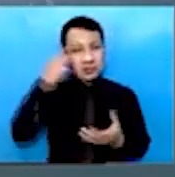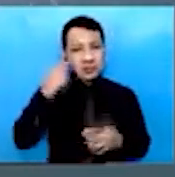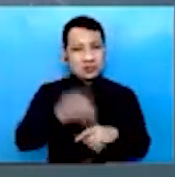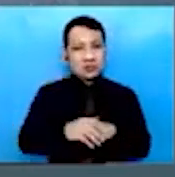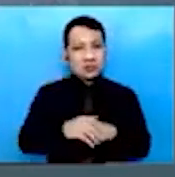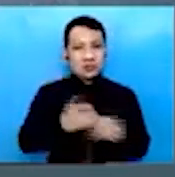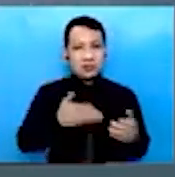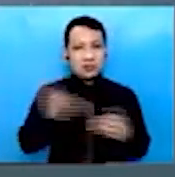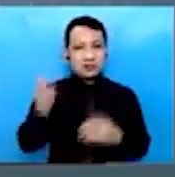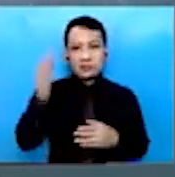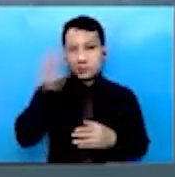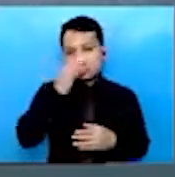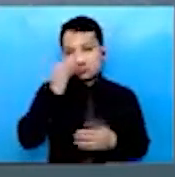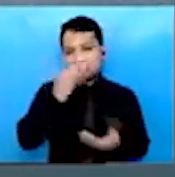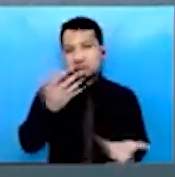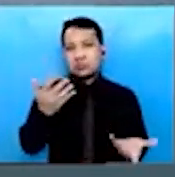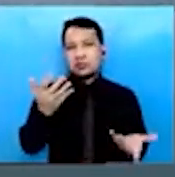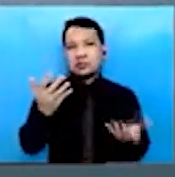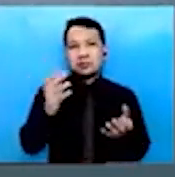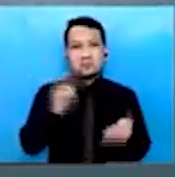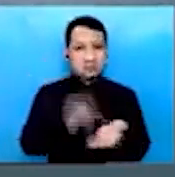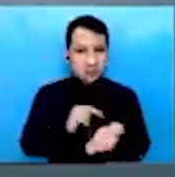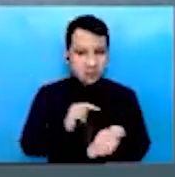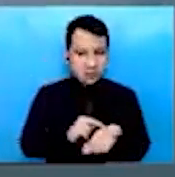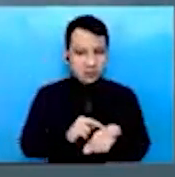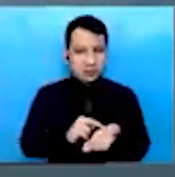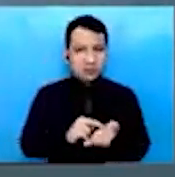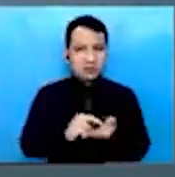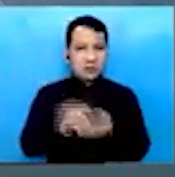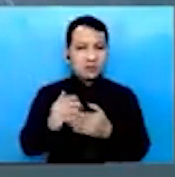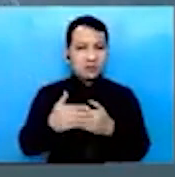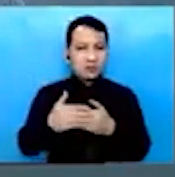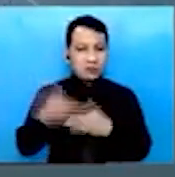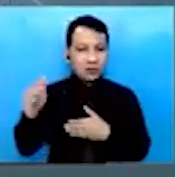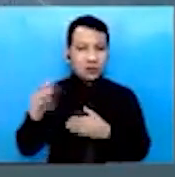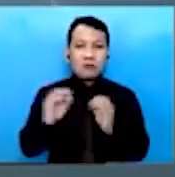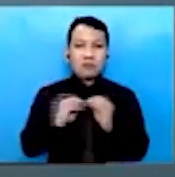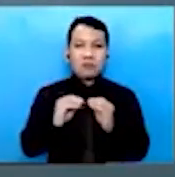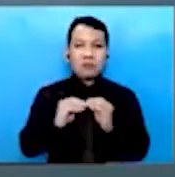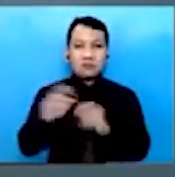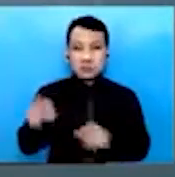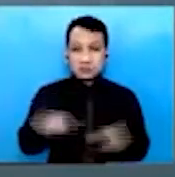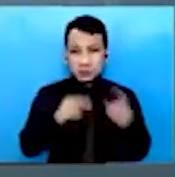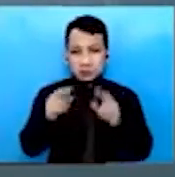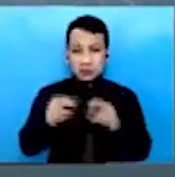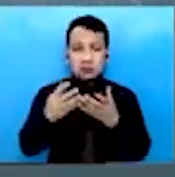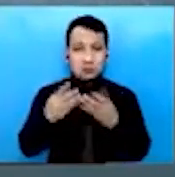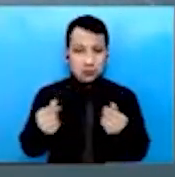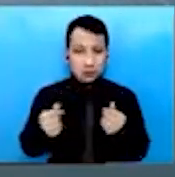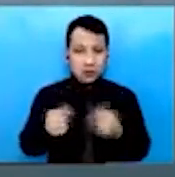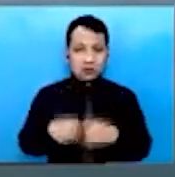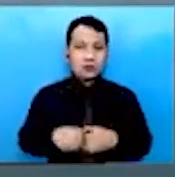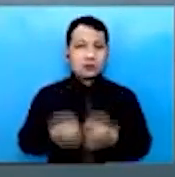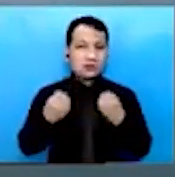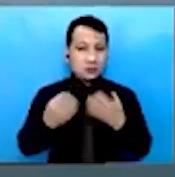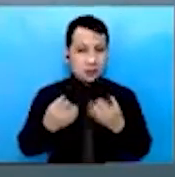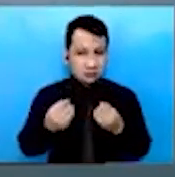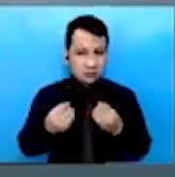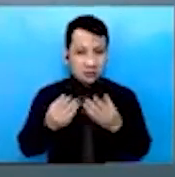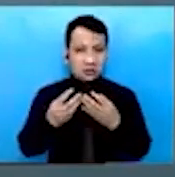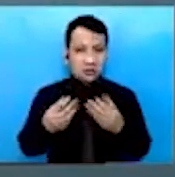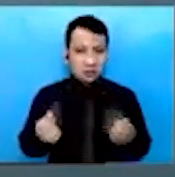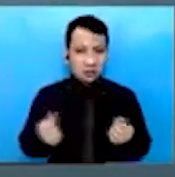Pinoy culture na din. So nursing industry is a cycle as well. Nawawala, dadami, nawawala,